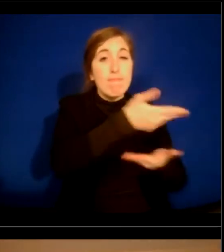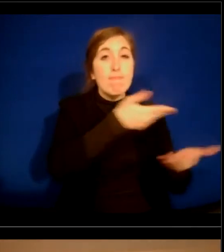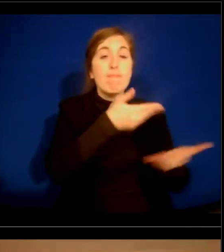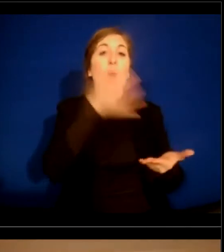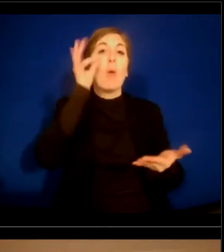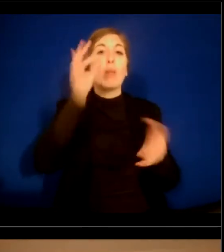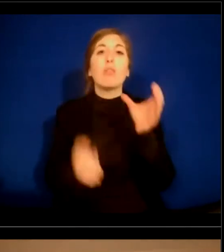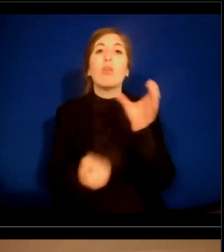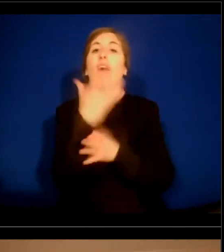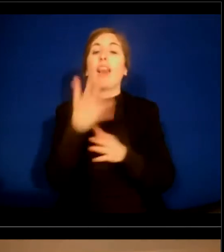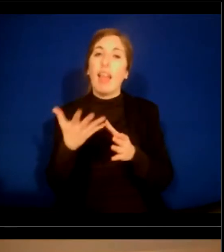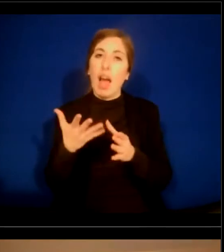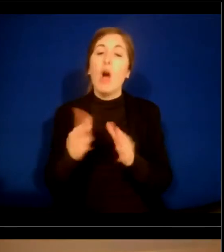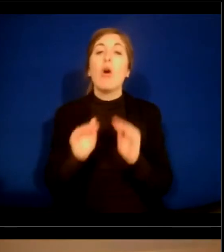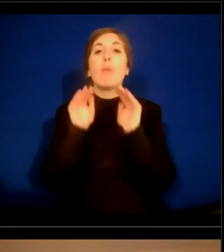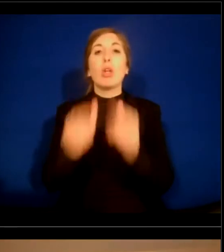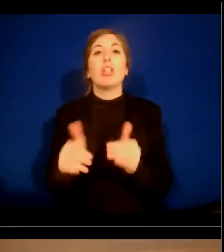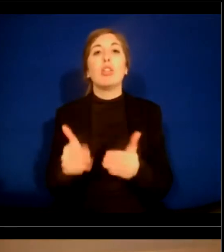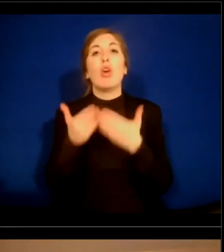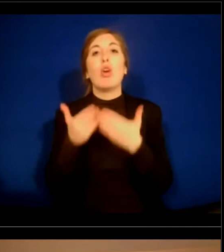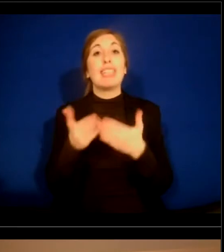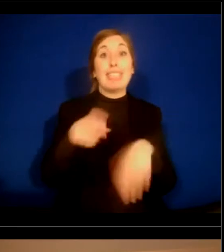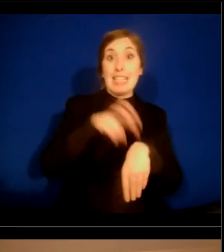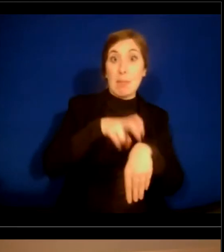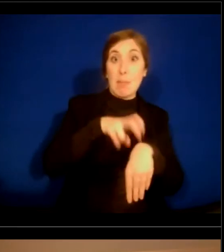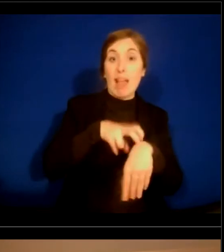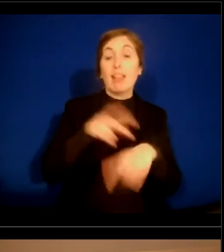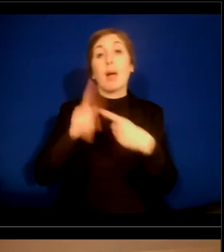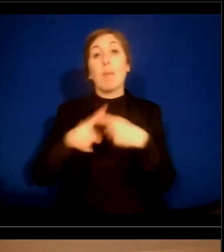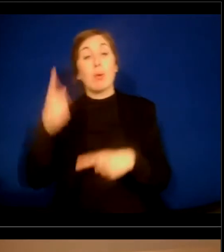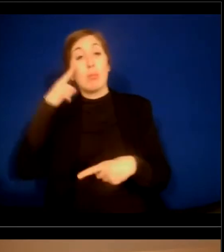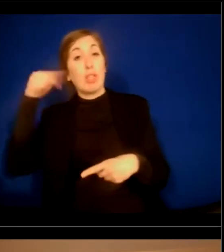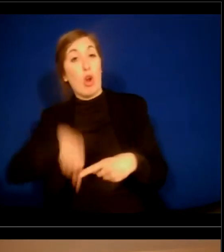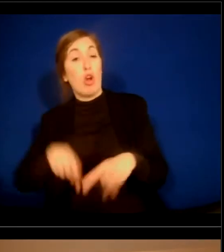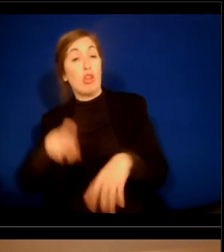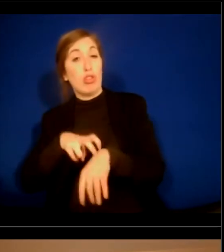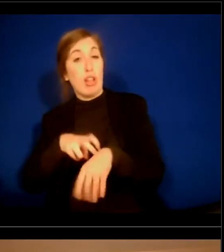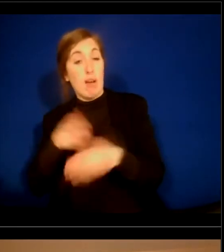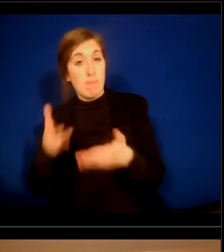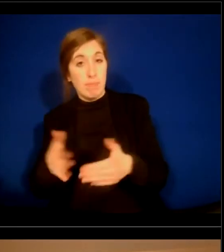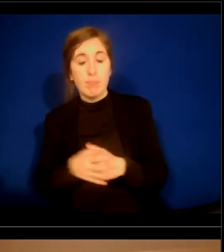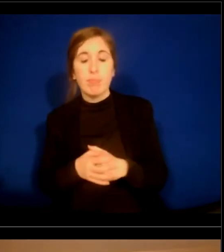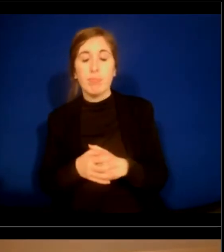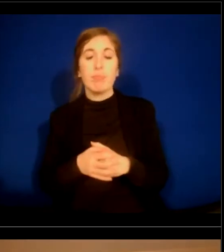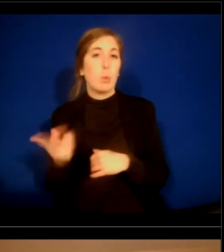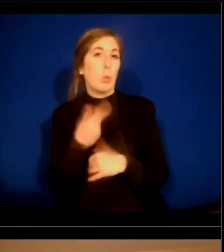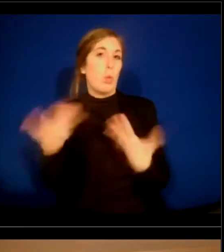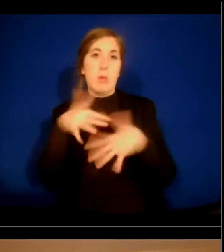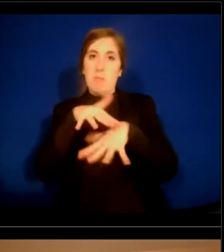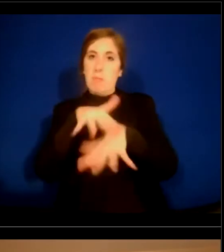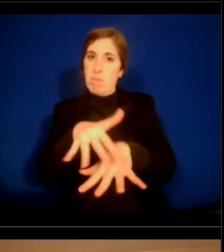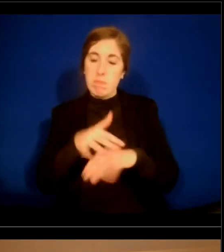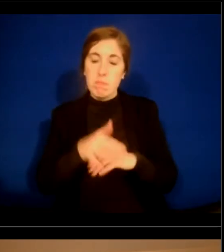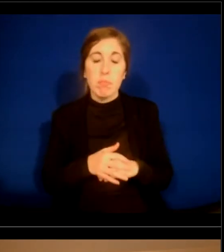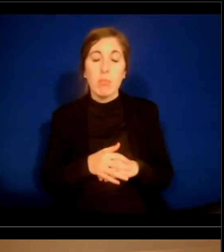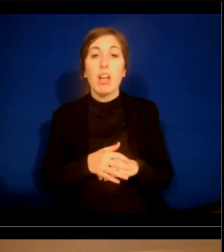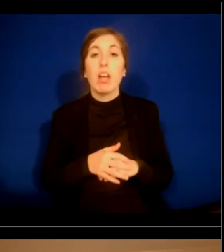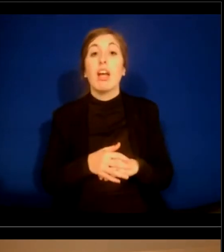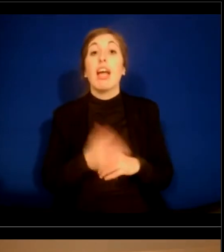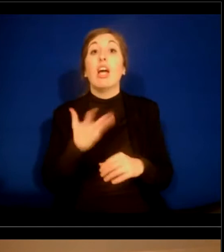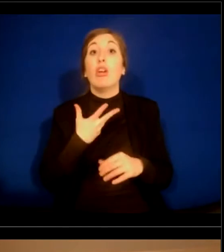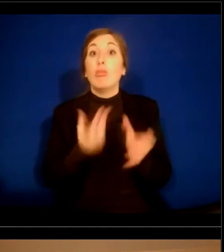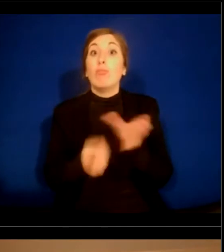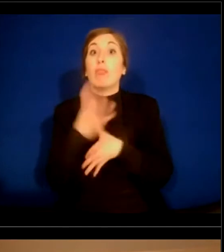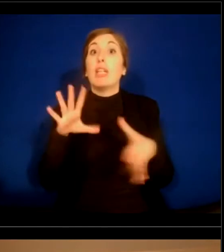e assistenza medica, sono integrate. Quindi in pratica vi sono delle squadre, dei team mobili